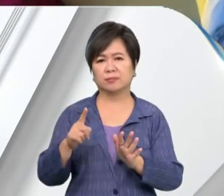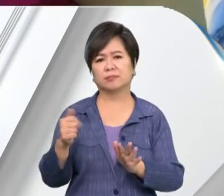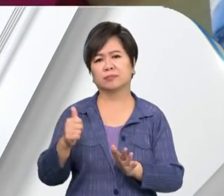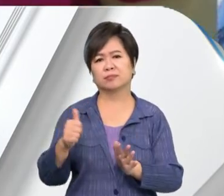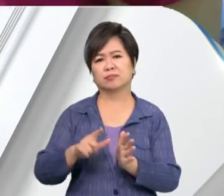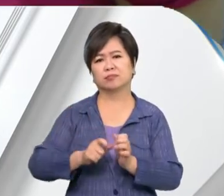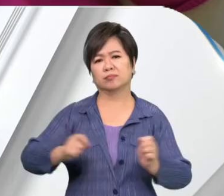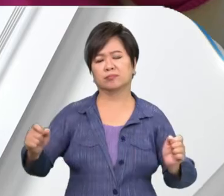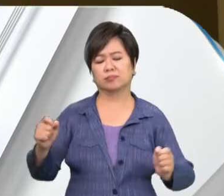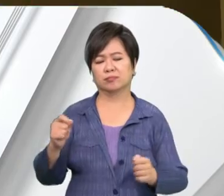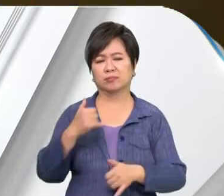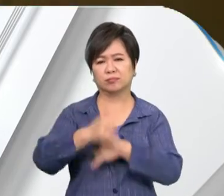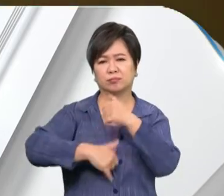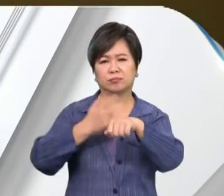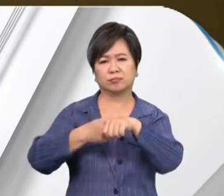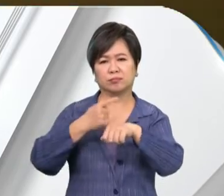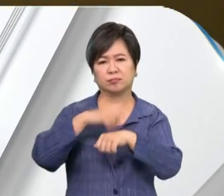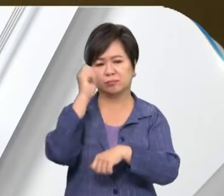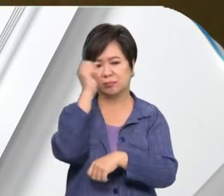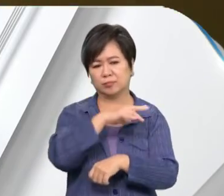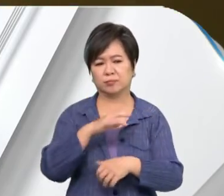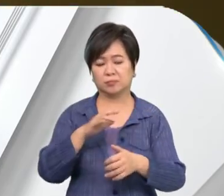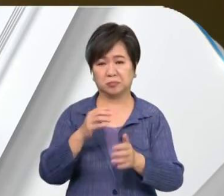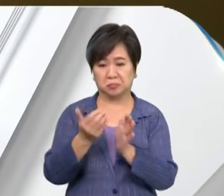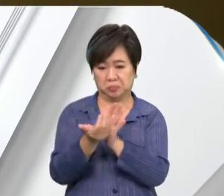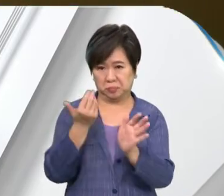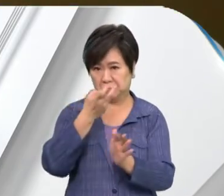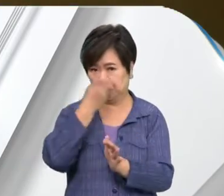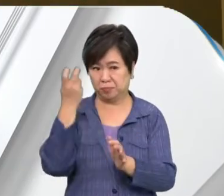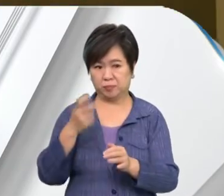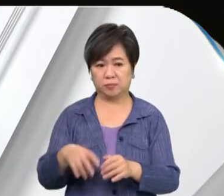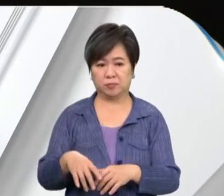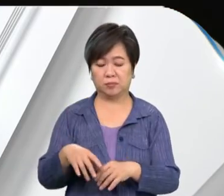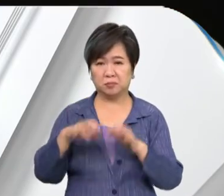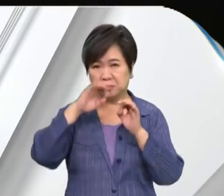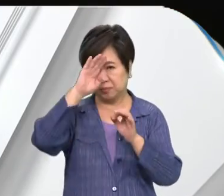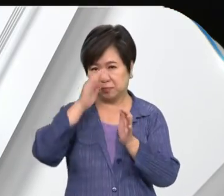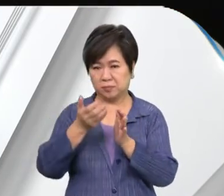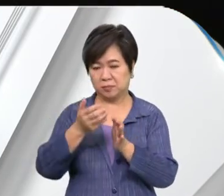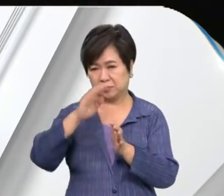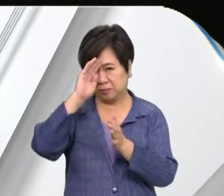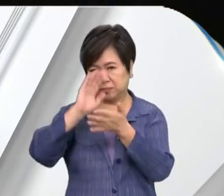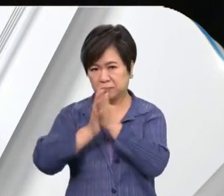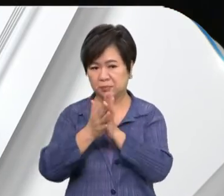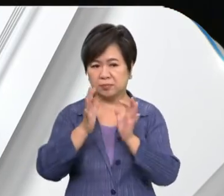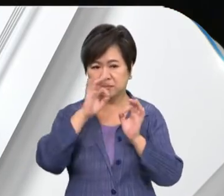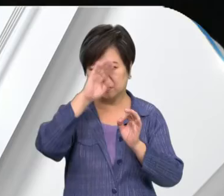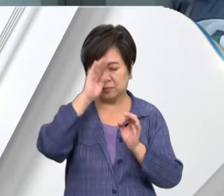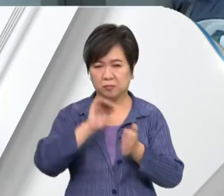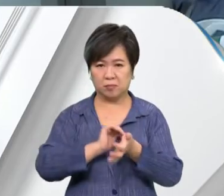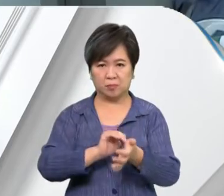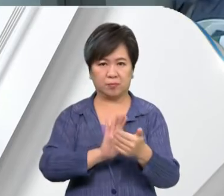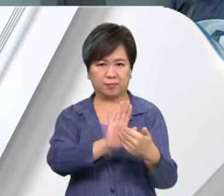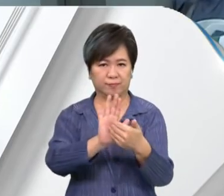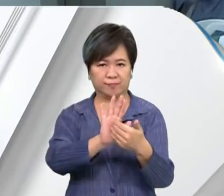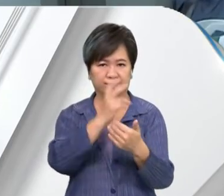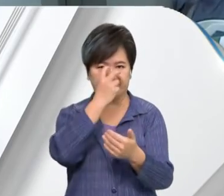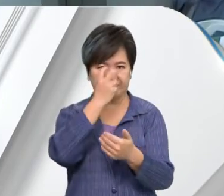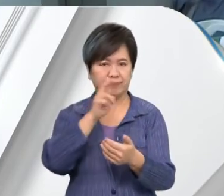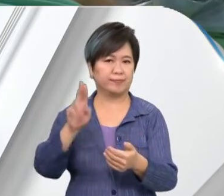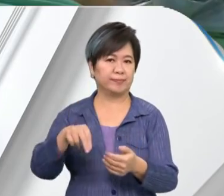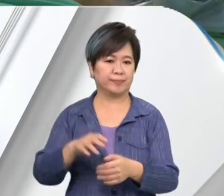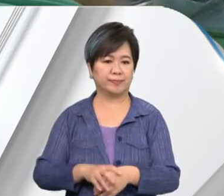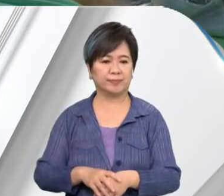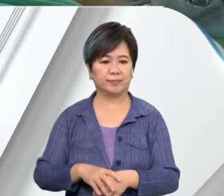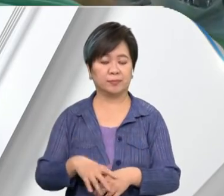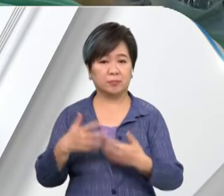习惯造成的慢性病。是讲外头早期发现癌前病变，然后癌症，应该定期到医疗诊所做风癌检查。建议民